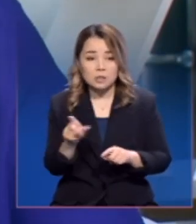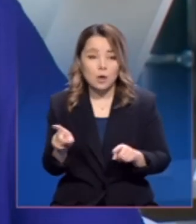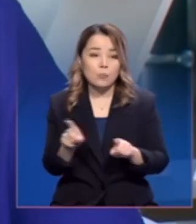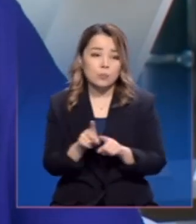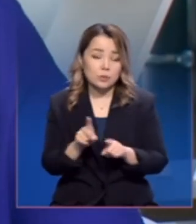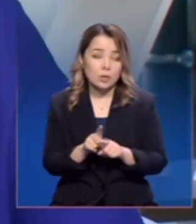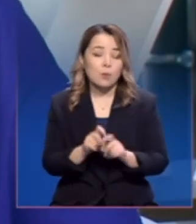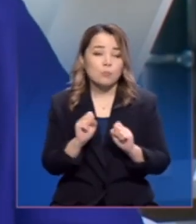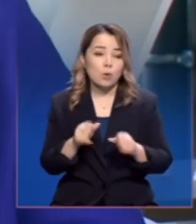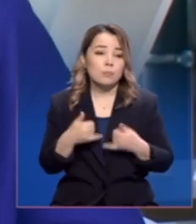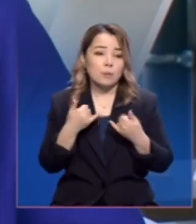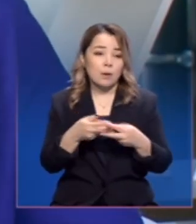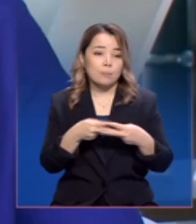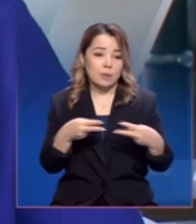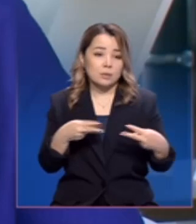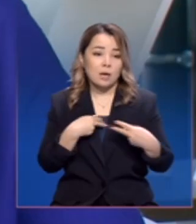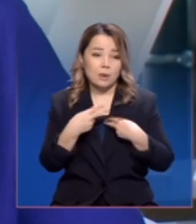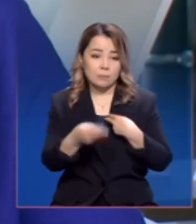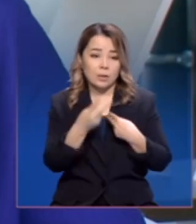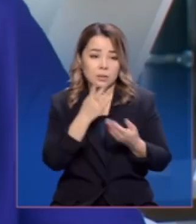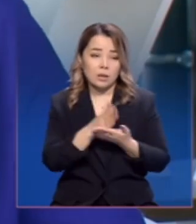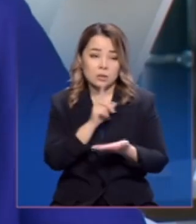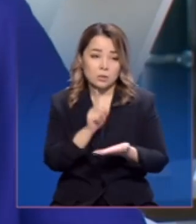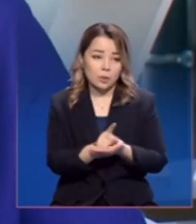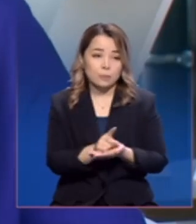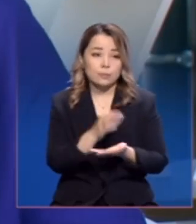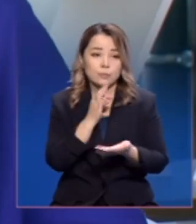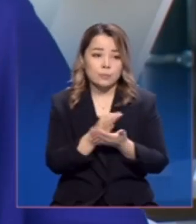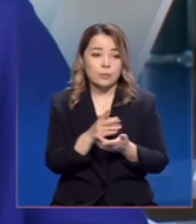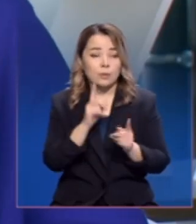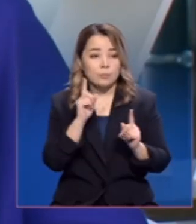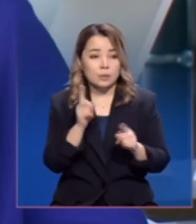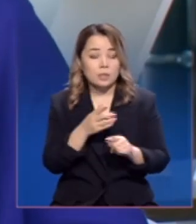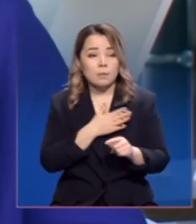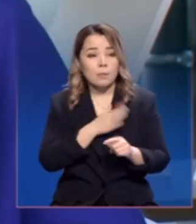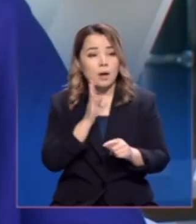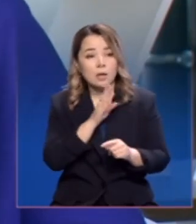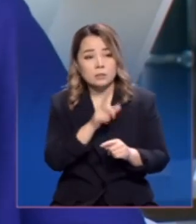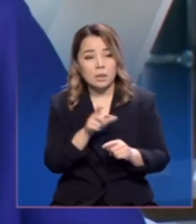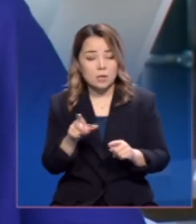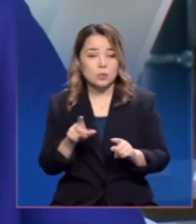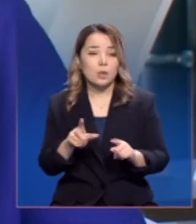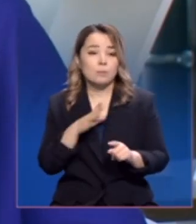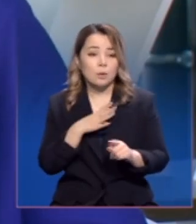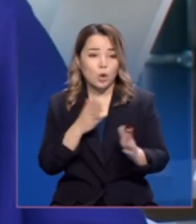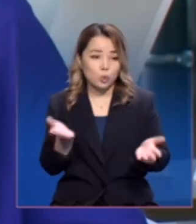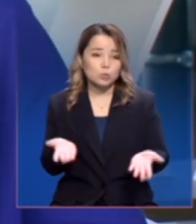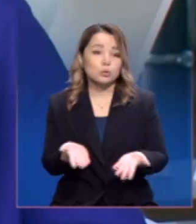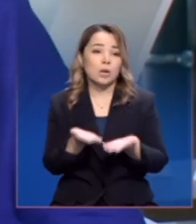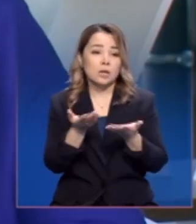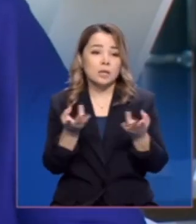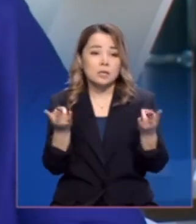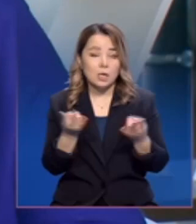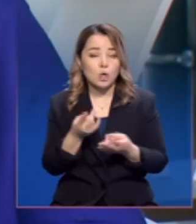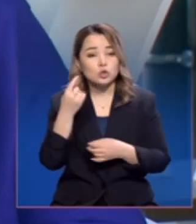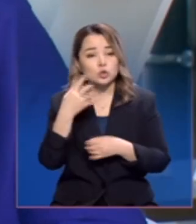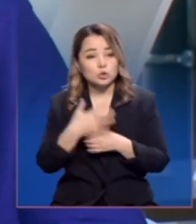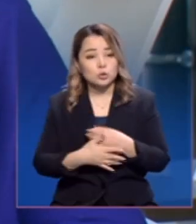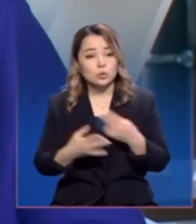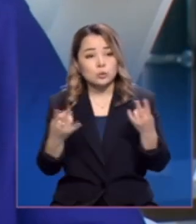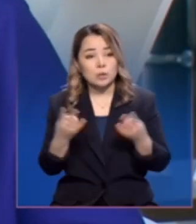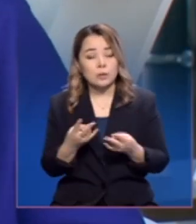беру. Бұны шегелеу керек. Және біз әйелдерді көтерген кезде түсінуіміз керек